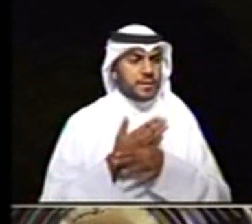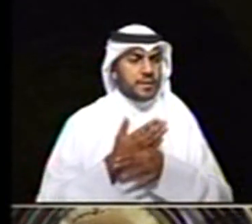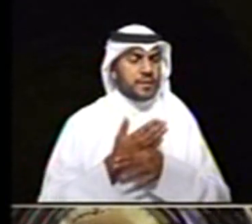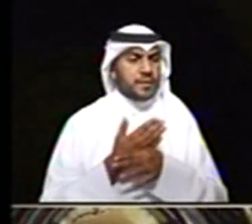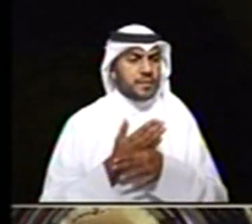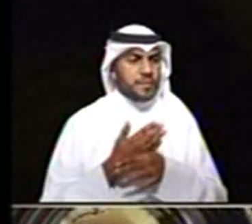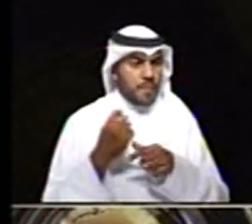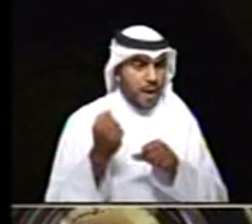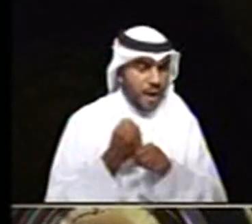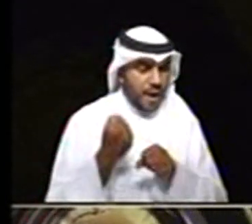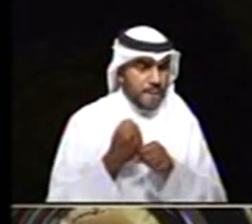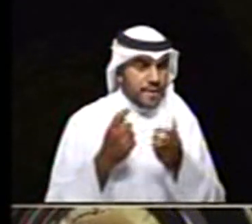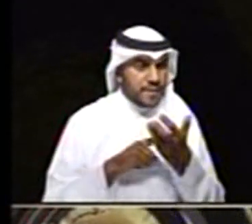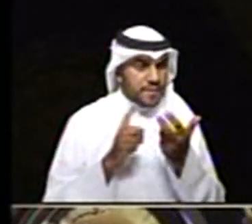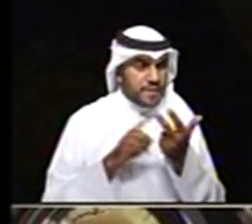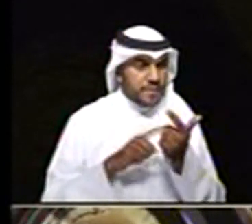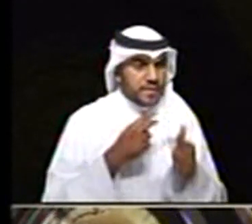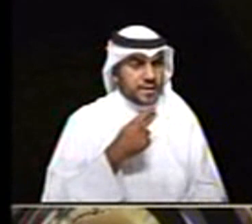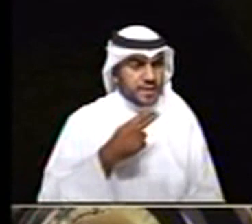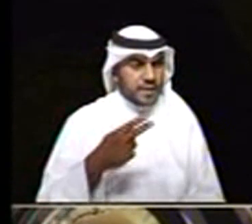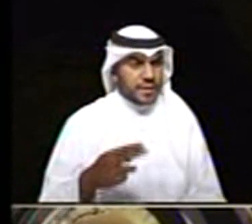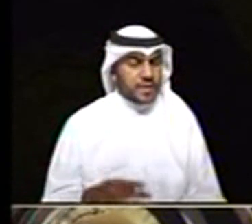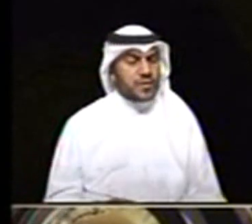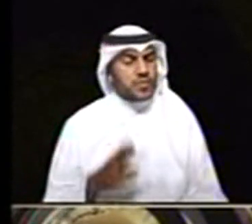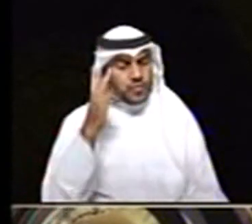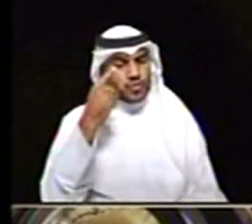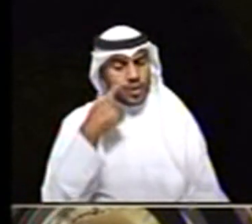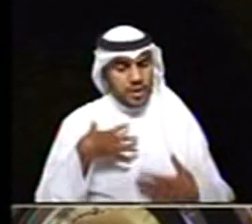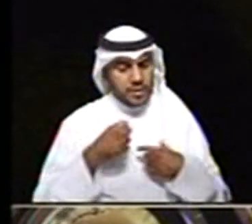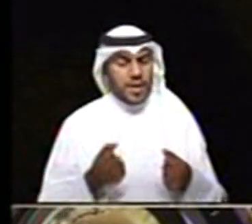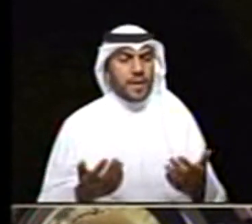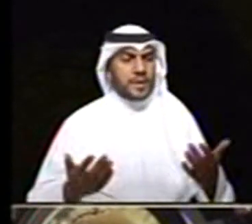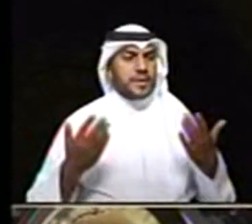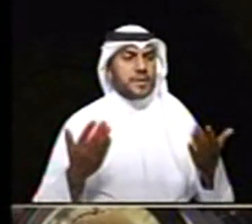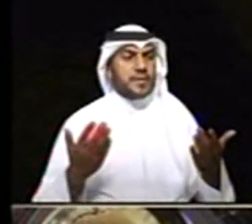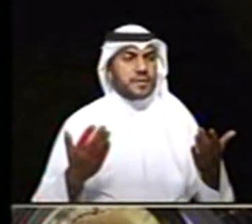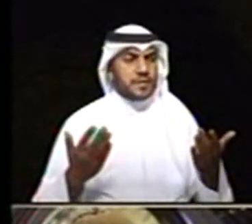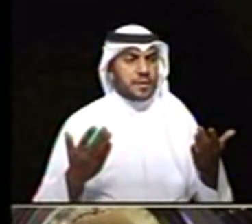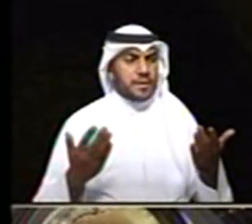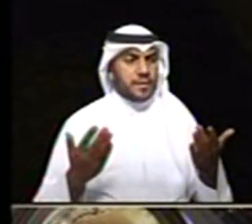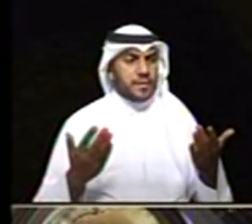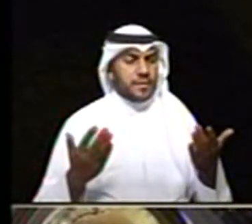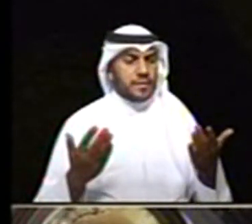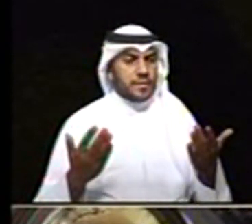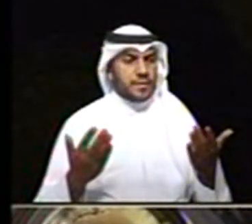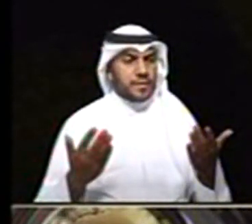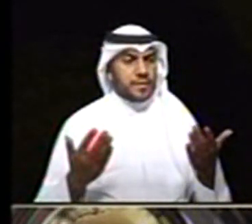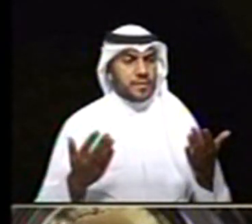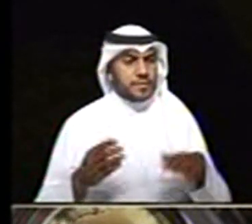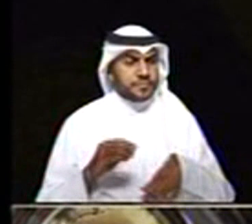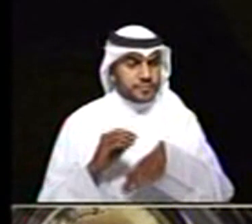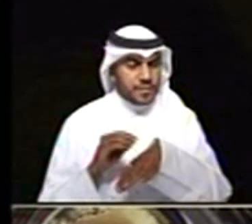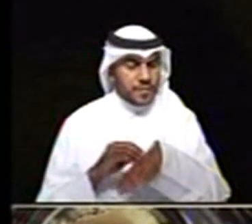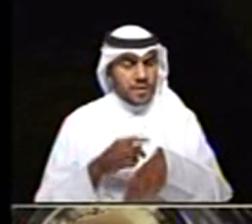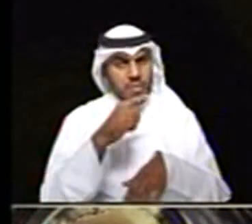وثم الأمور الأخرى. نتمنى لهم السلامة، يعني لا احنا نتمنى ما تكون هناك